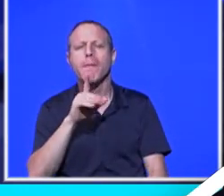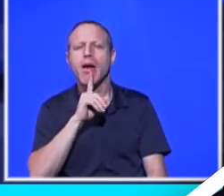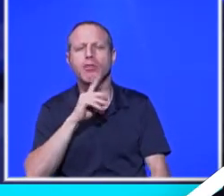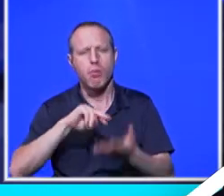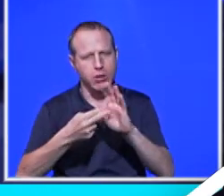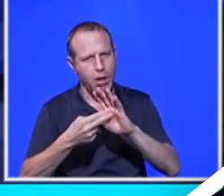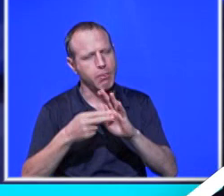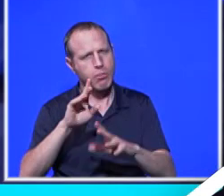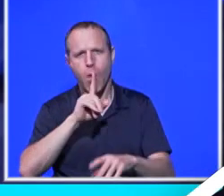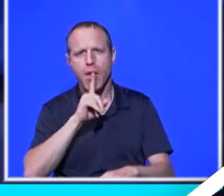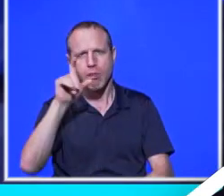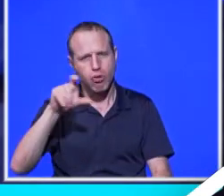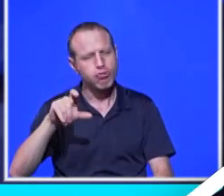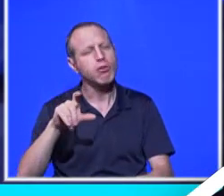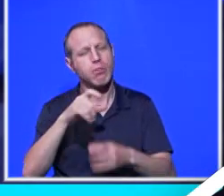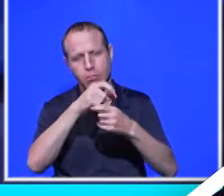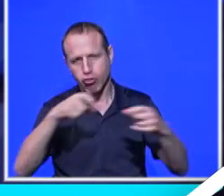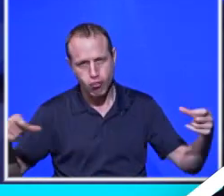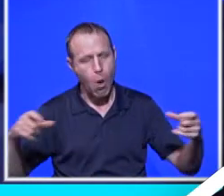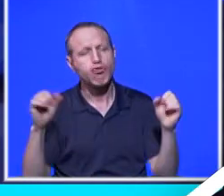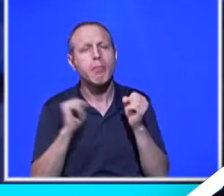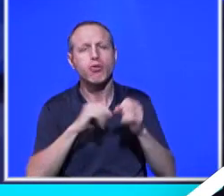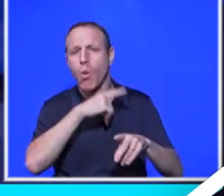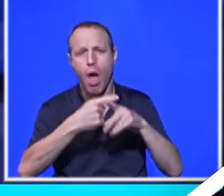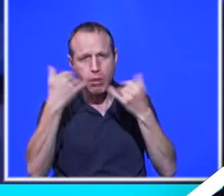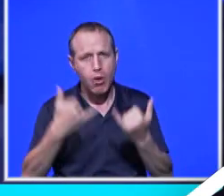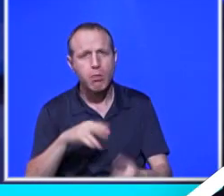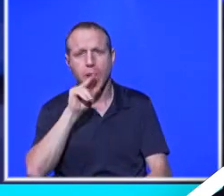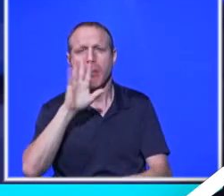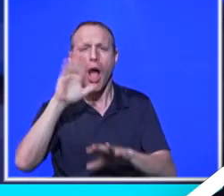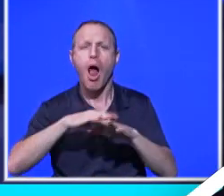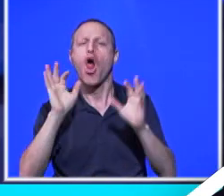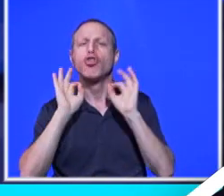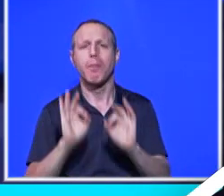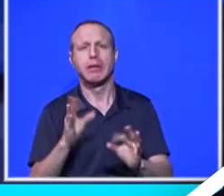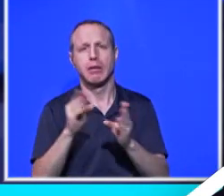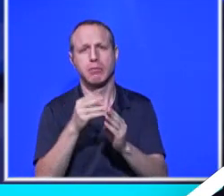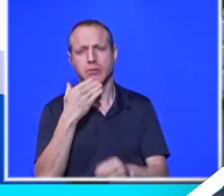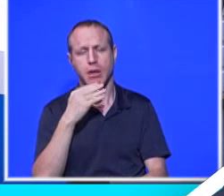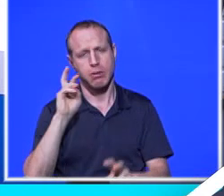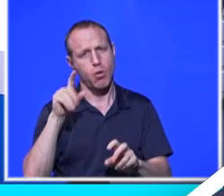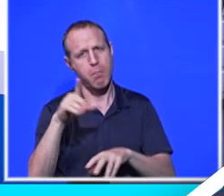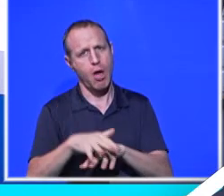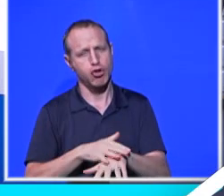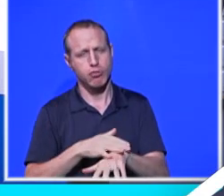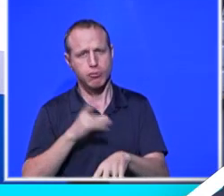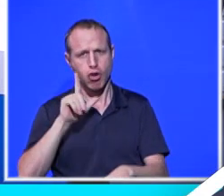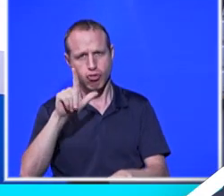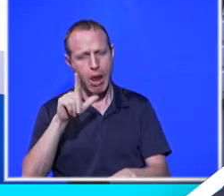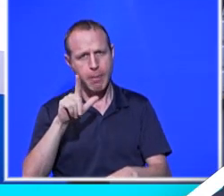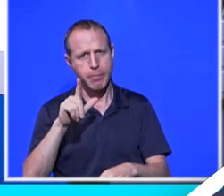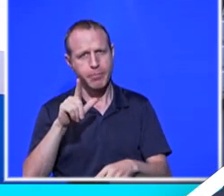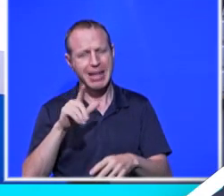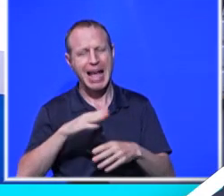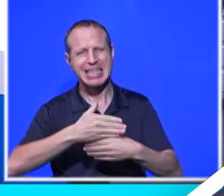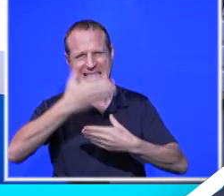מעט אנשים מן השורה, שפחדו עד היום לדבר על איזושהי נורמליזציה עם ישראל, פתאום הם מרגישים שיש להם את הסכר